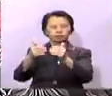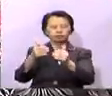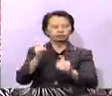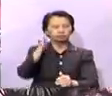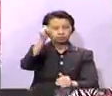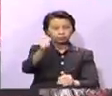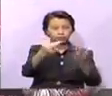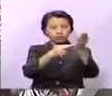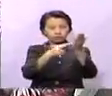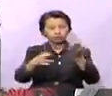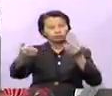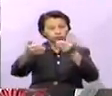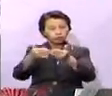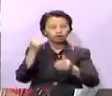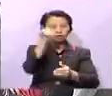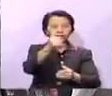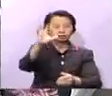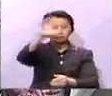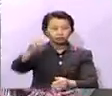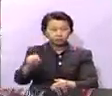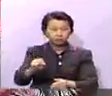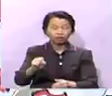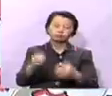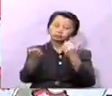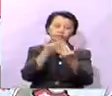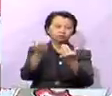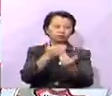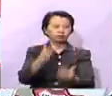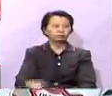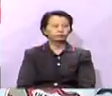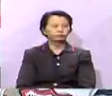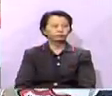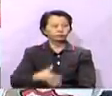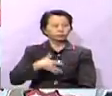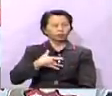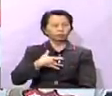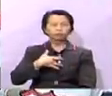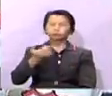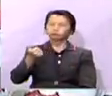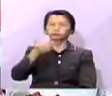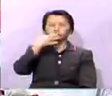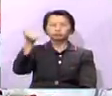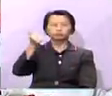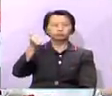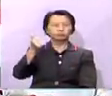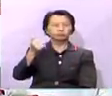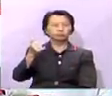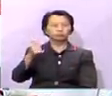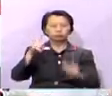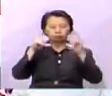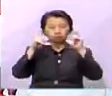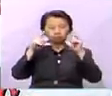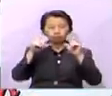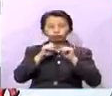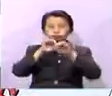pergi Rawang pun dekat, nak pergi Selayang pun easy lah. Rasa macam best lah kan. Viral sekarang kan, dengan viral benda ni